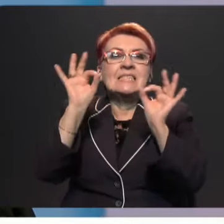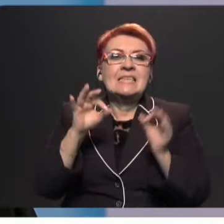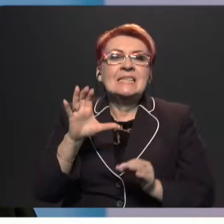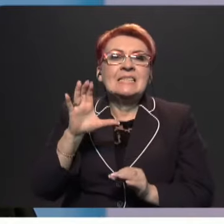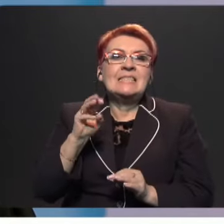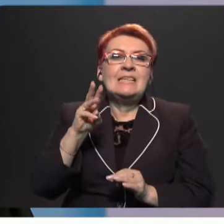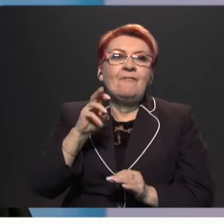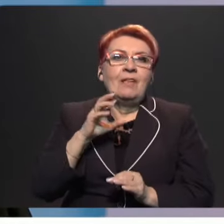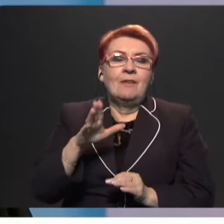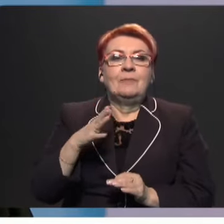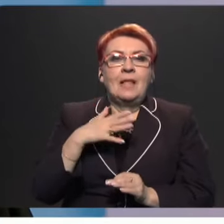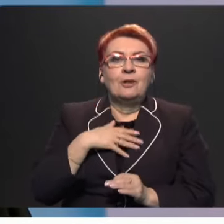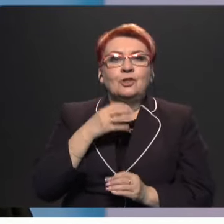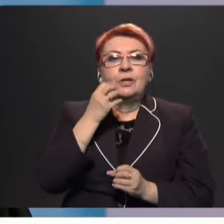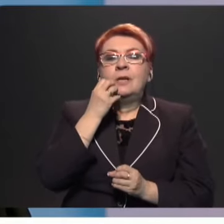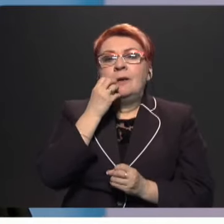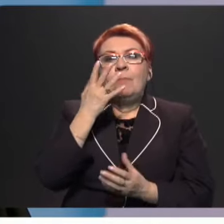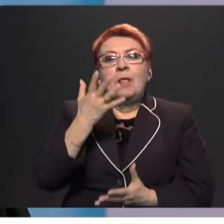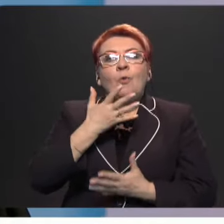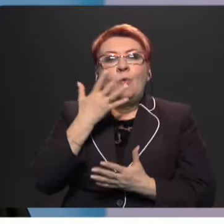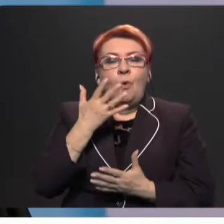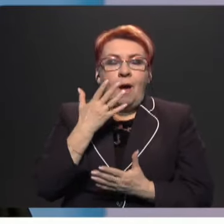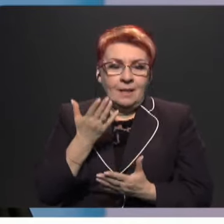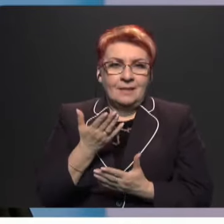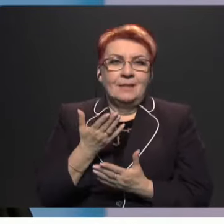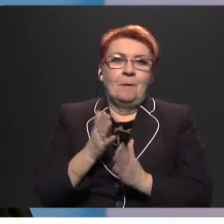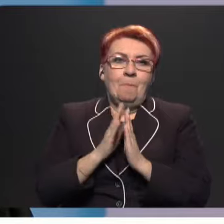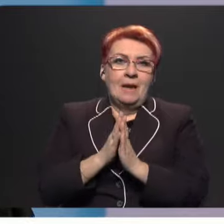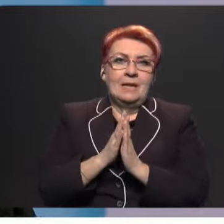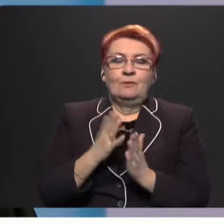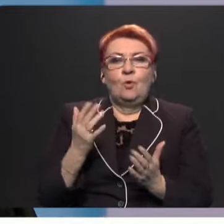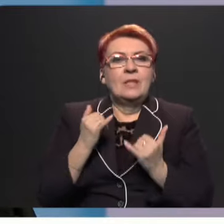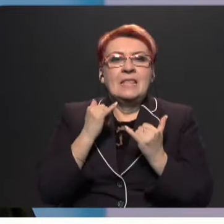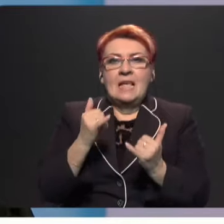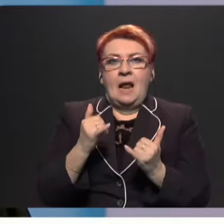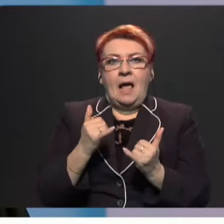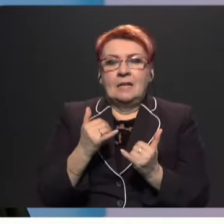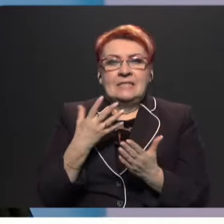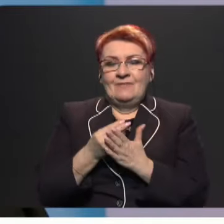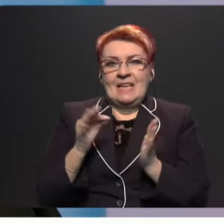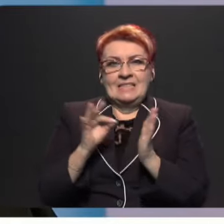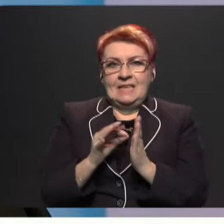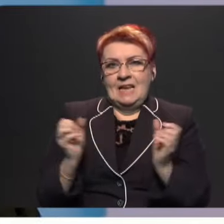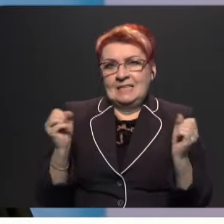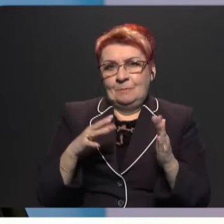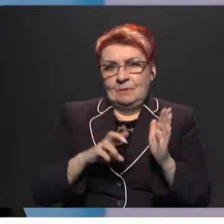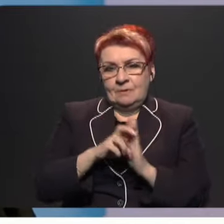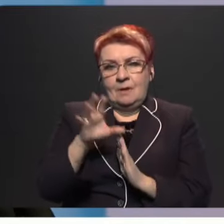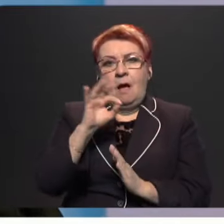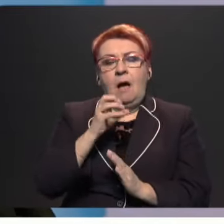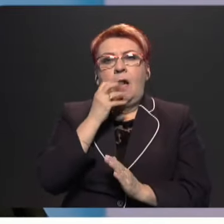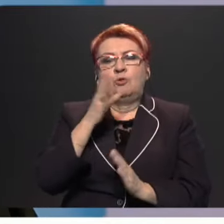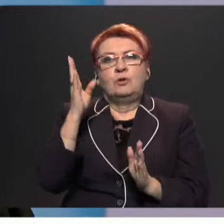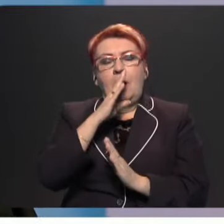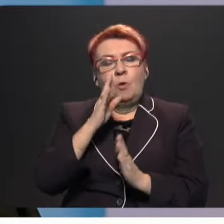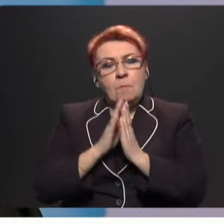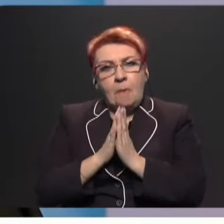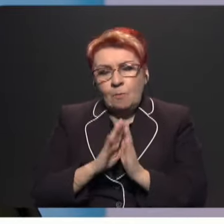наших благоуханных молитв, чтобы мы собирались в церкви не только ради каких-то своих целей, о хорошей погоде помолимся, о том,